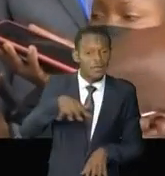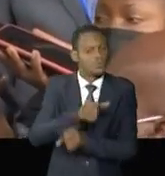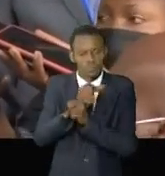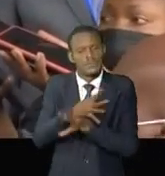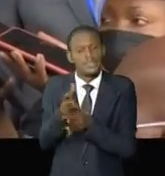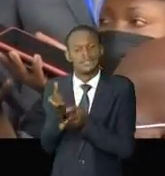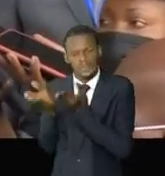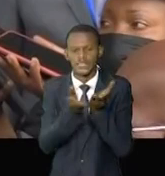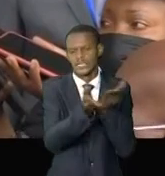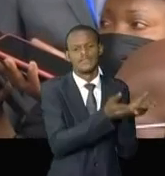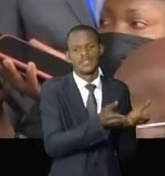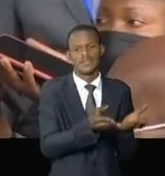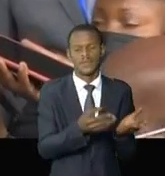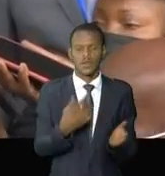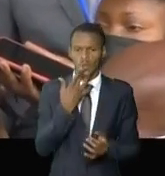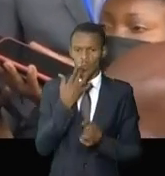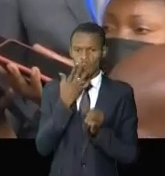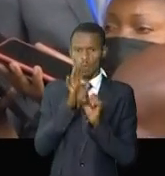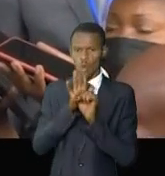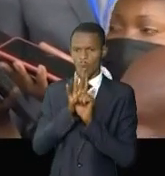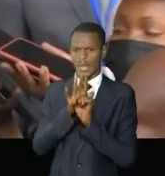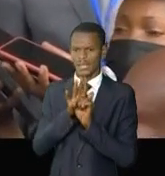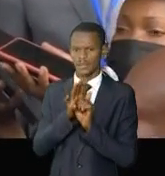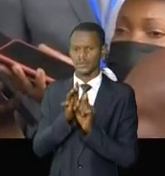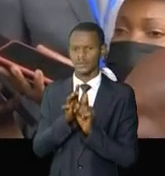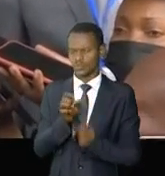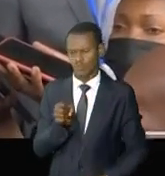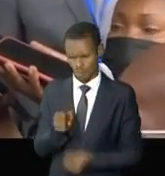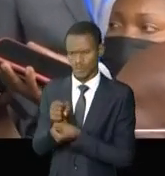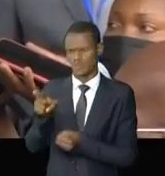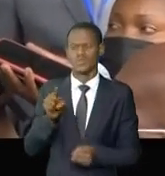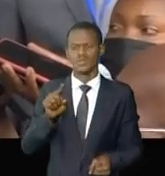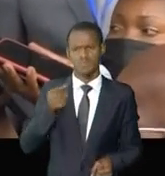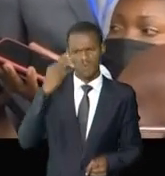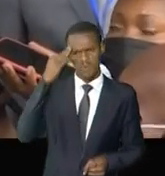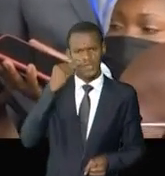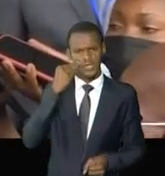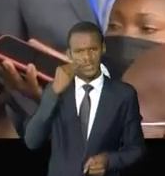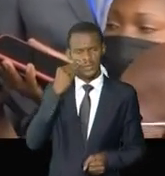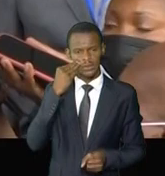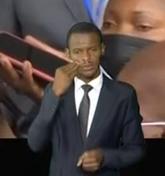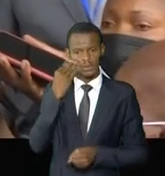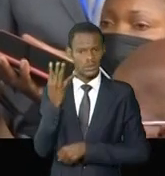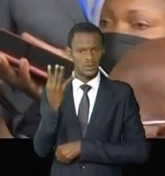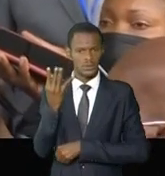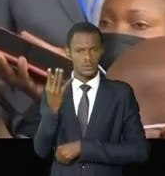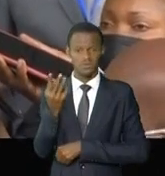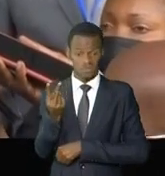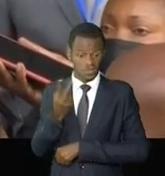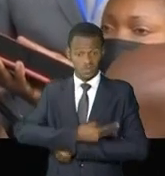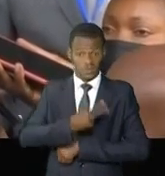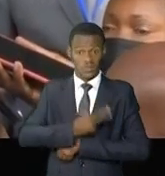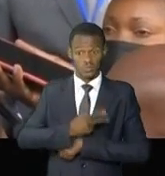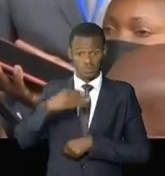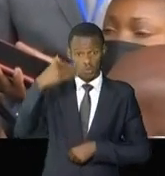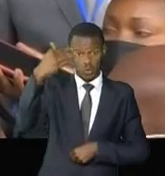lui amener une contribution substantielle dans les 48 heures parce que Ce n'est pas à la faveur d'un échange verbal que